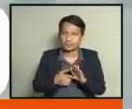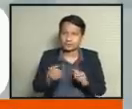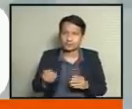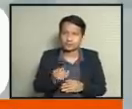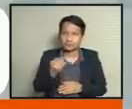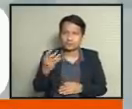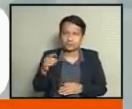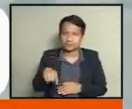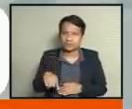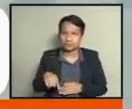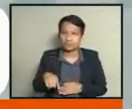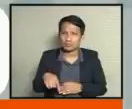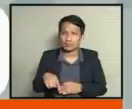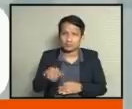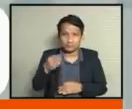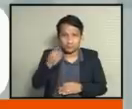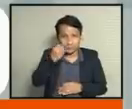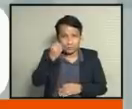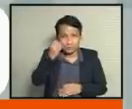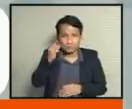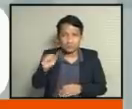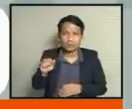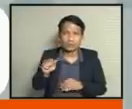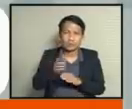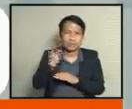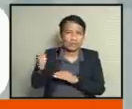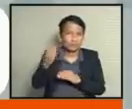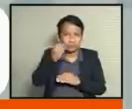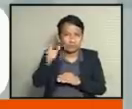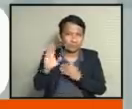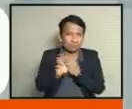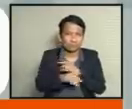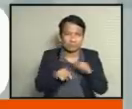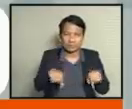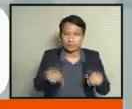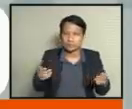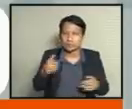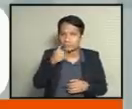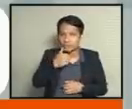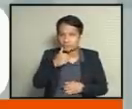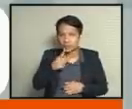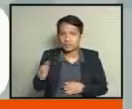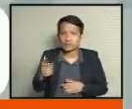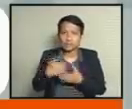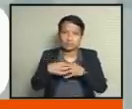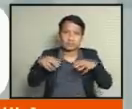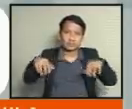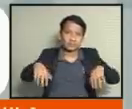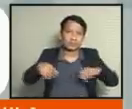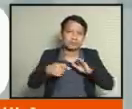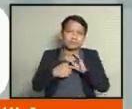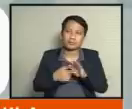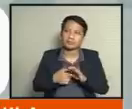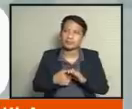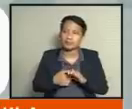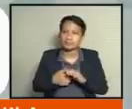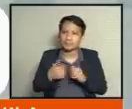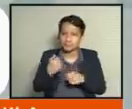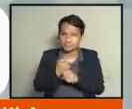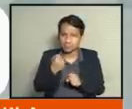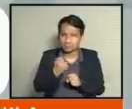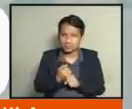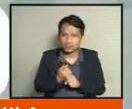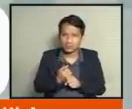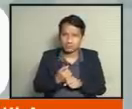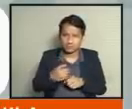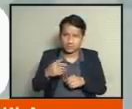ayaw na po niya umuwi nang dahil din sa babae na yan. Opo ma'am. Eh di mayroon kaming kapitbahay namin na naggumagawa ng